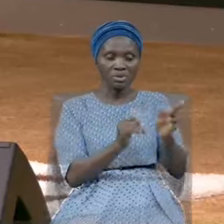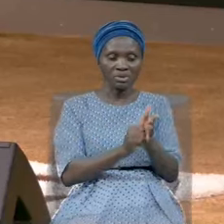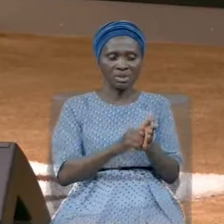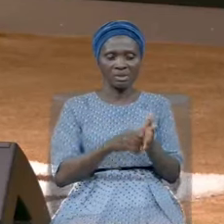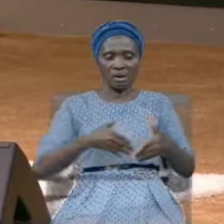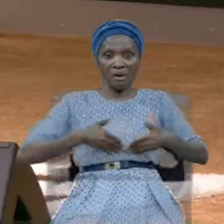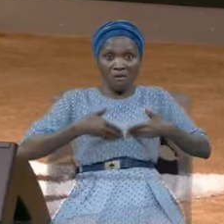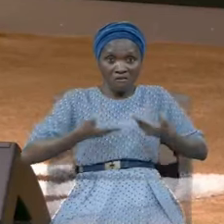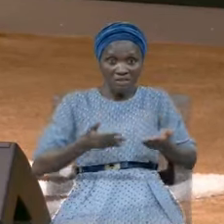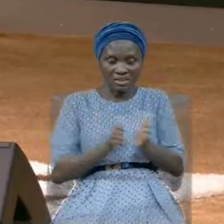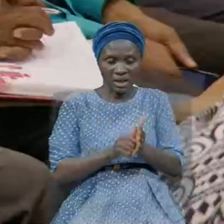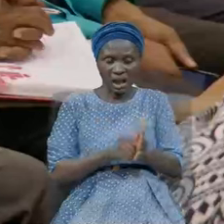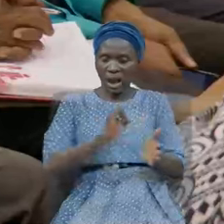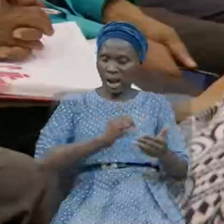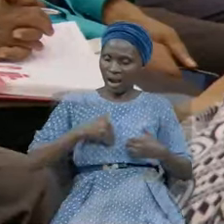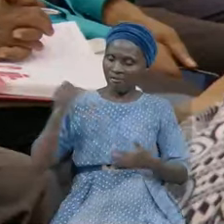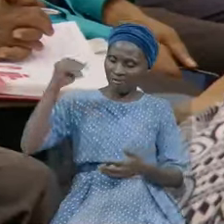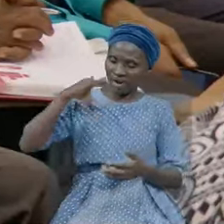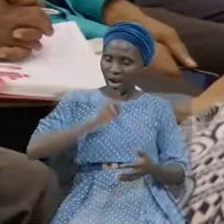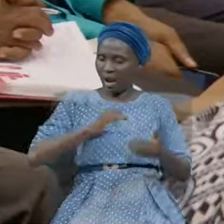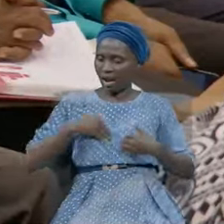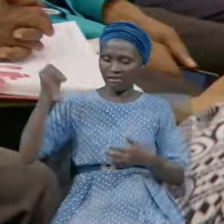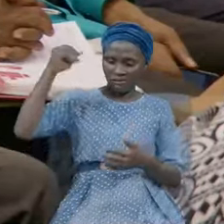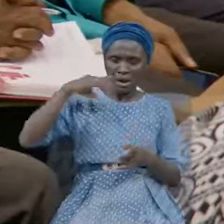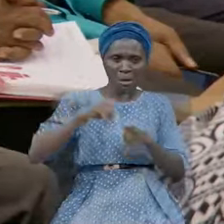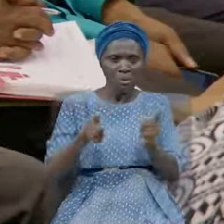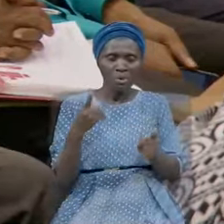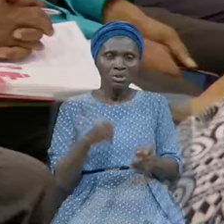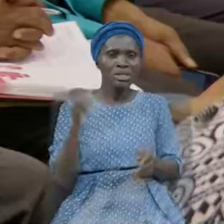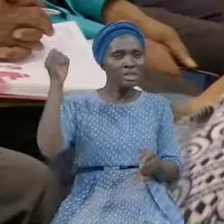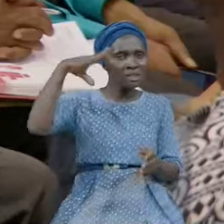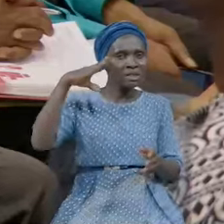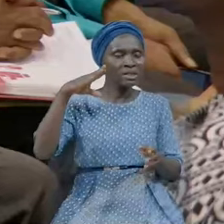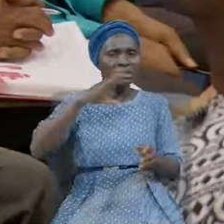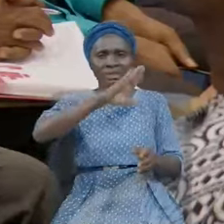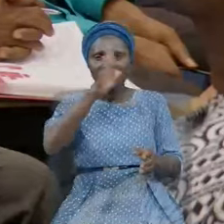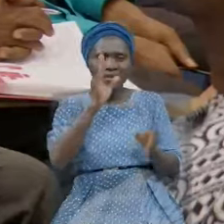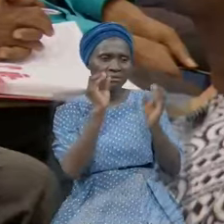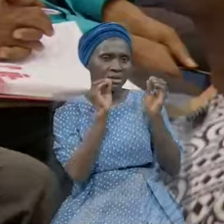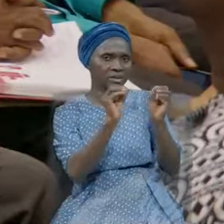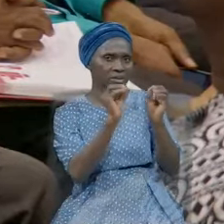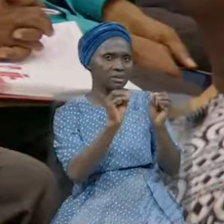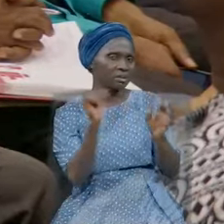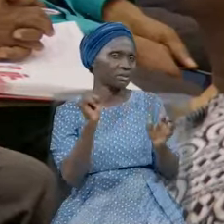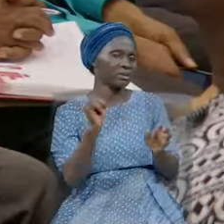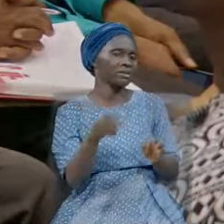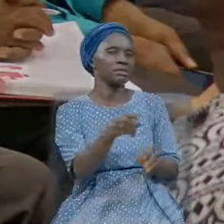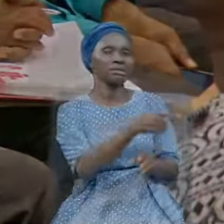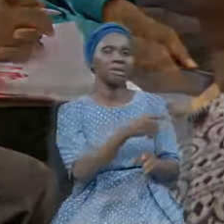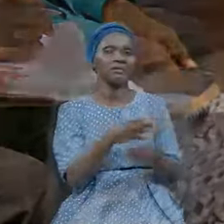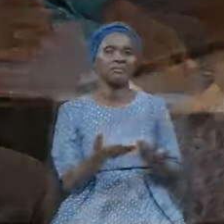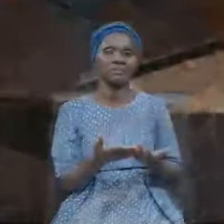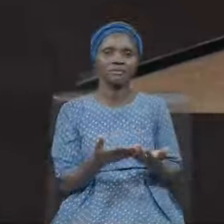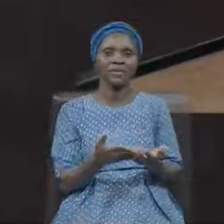Et la grâce ne les instruit pas. La grâce ne les enseigne pas. Comment tu peux faire